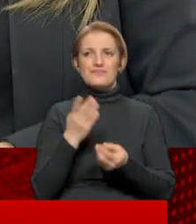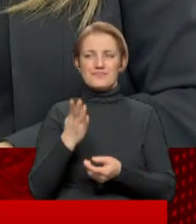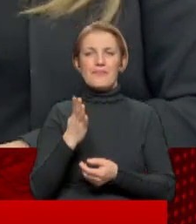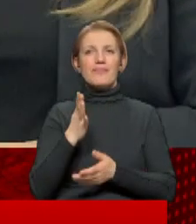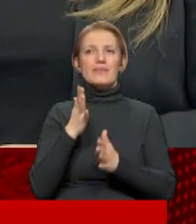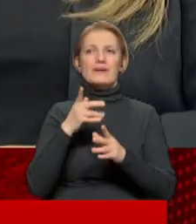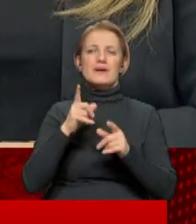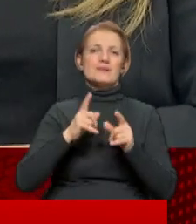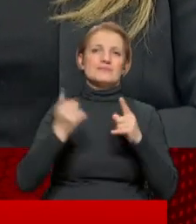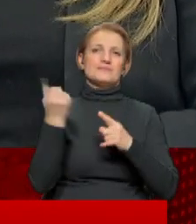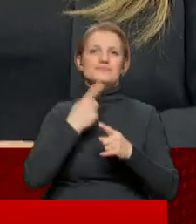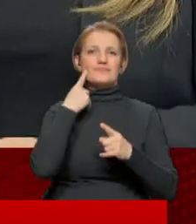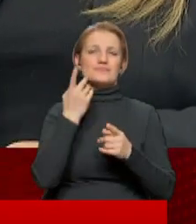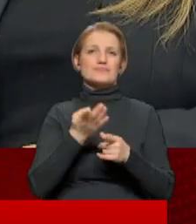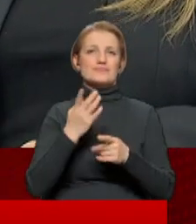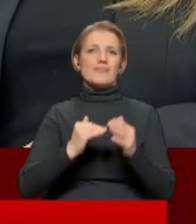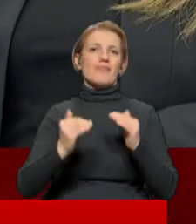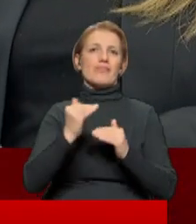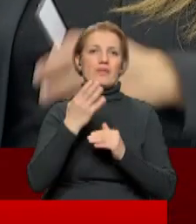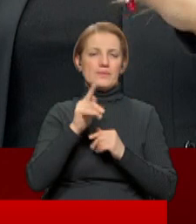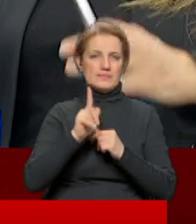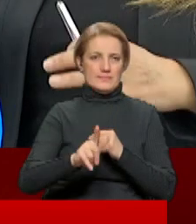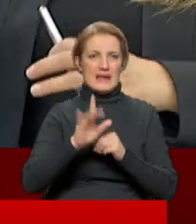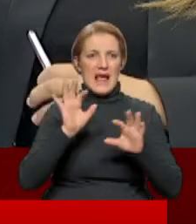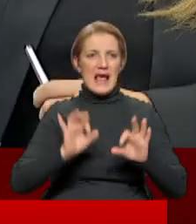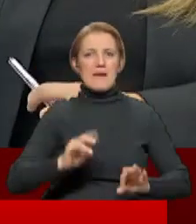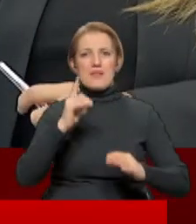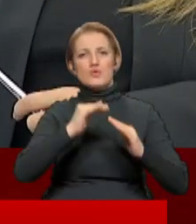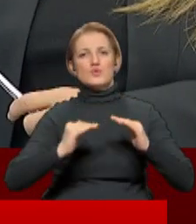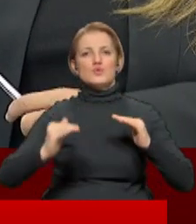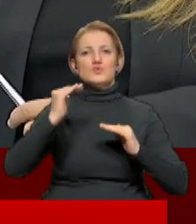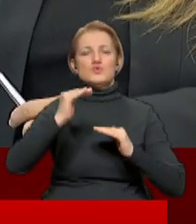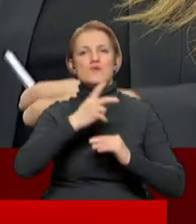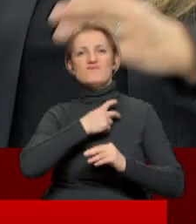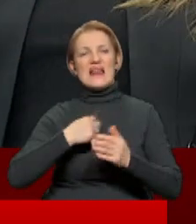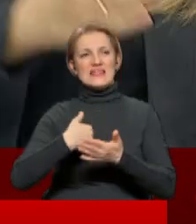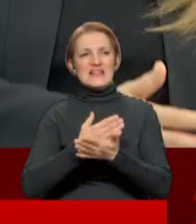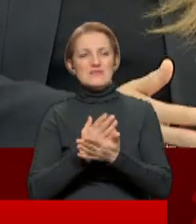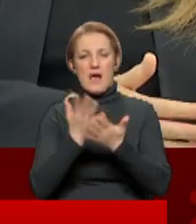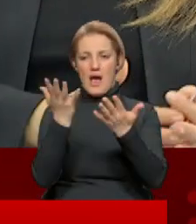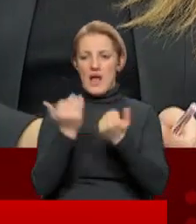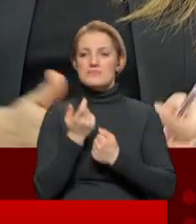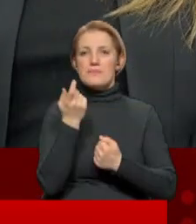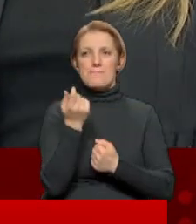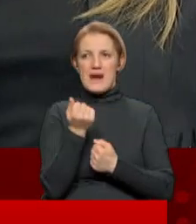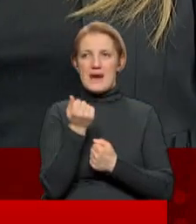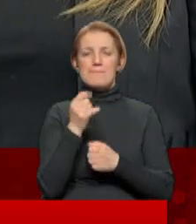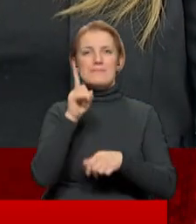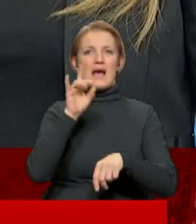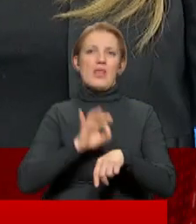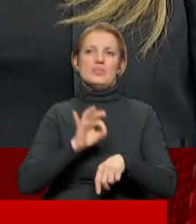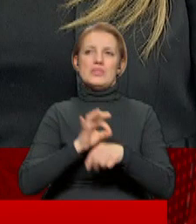içi hasıladaki artış oranında artırılmalı ki hemen bir üst vergi dilimine çıkarak aldığımız parayı bir